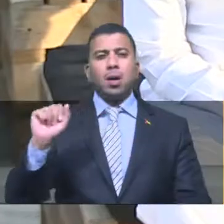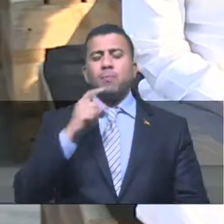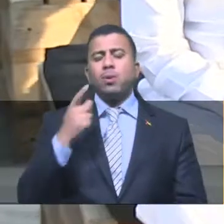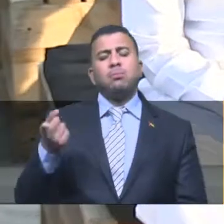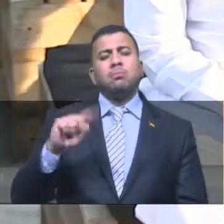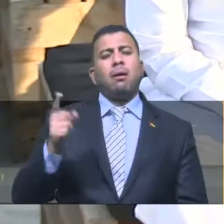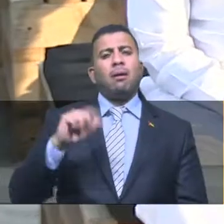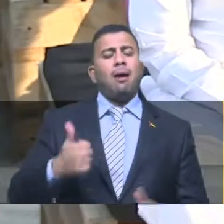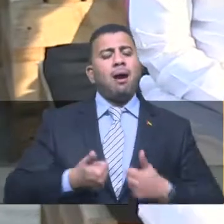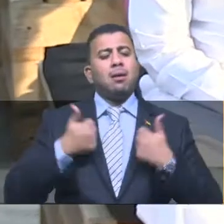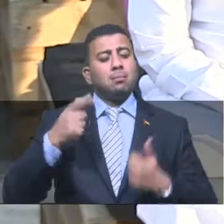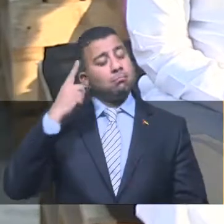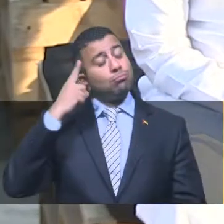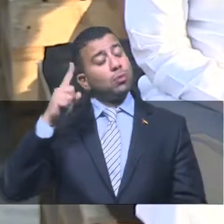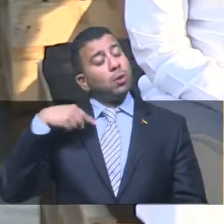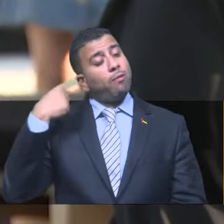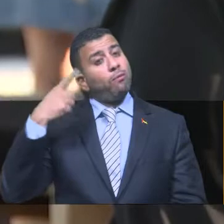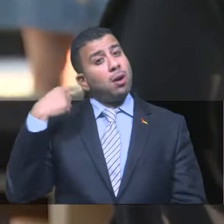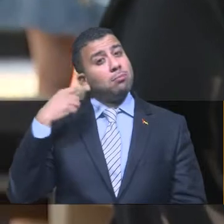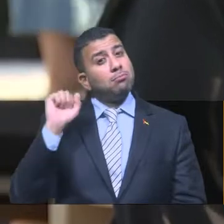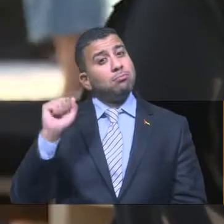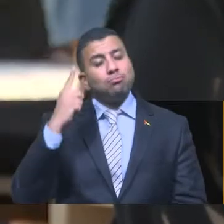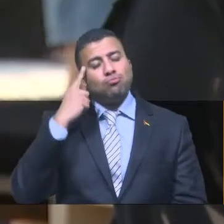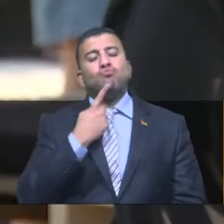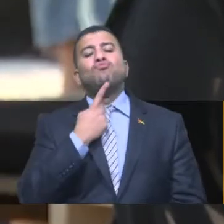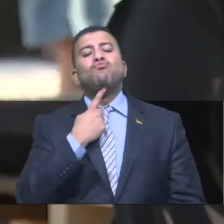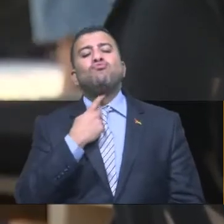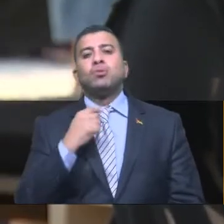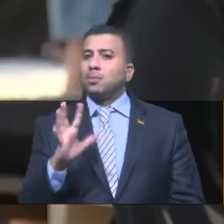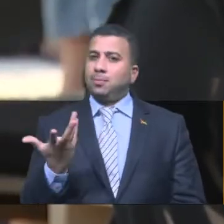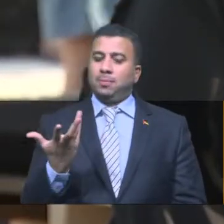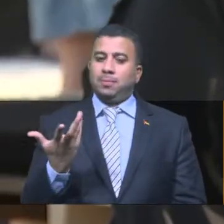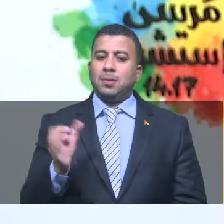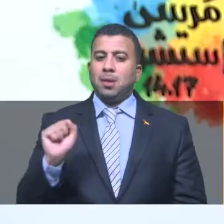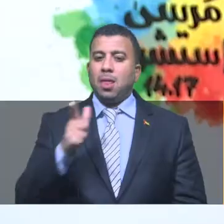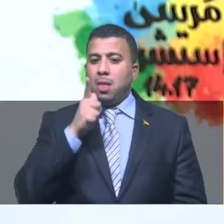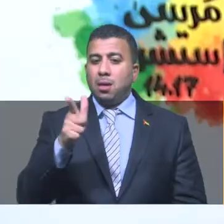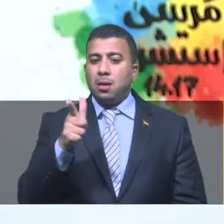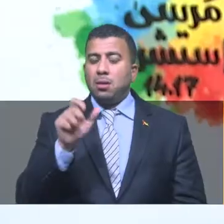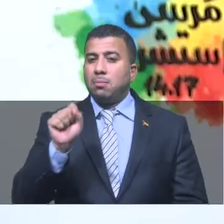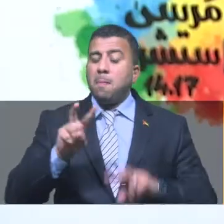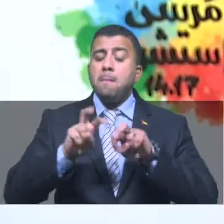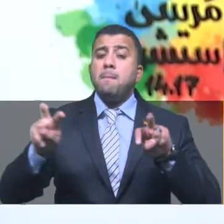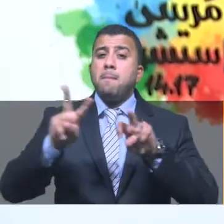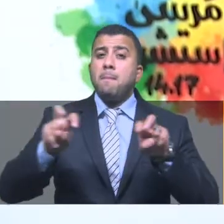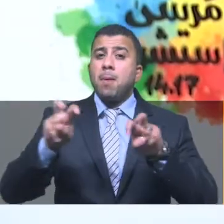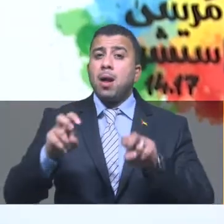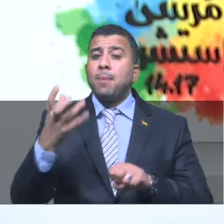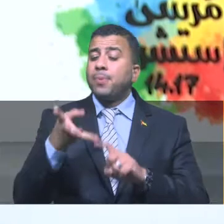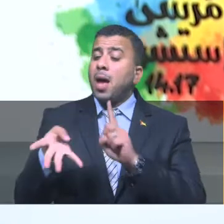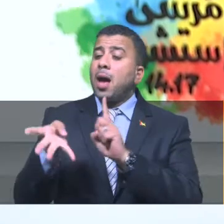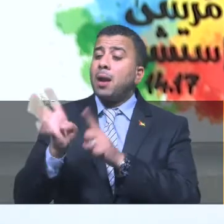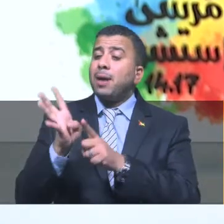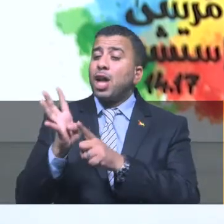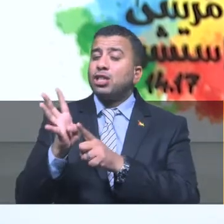يوميا ويفكرون فيها وتلمس ميولهم. ففي هذه الفعالية في مرسى استكشاف